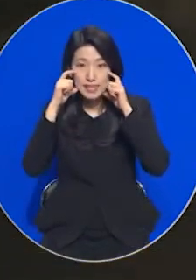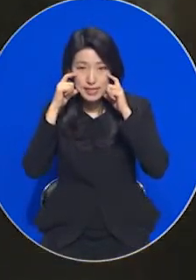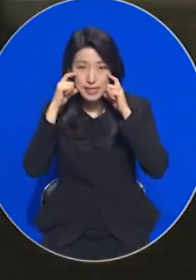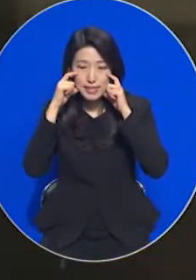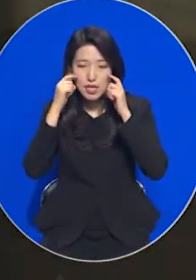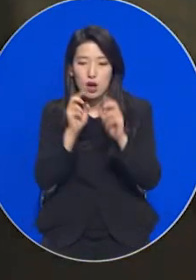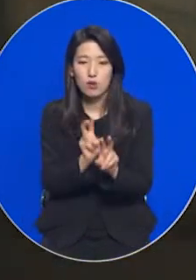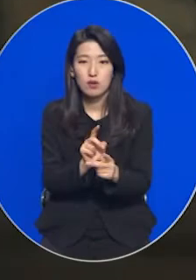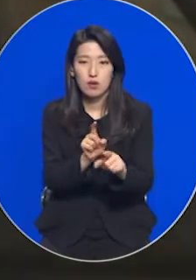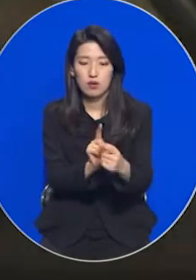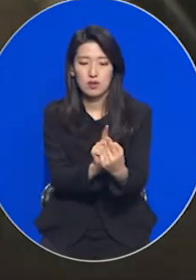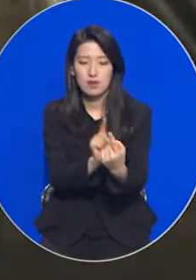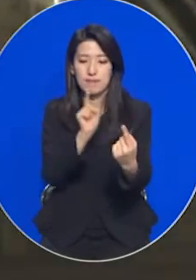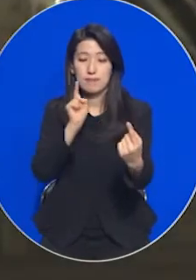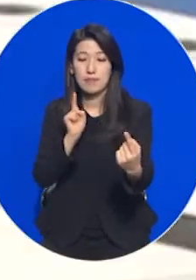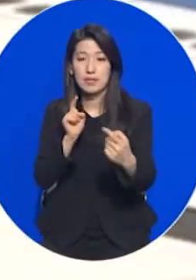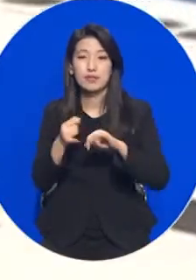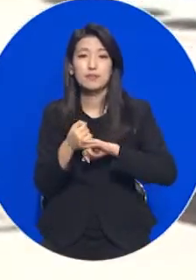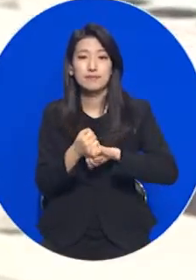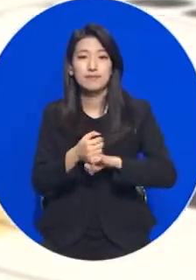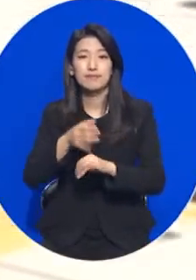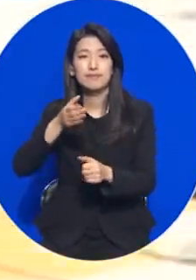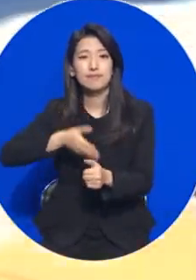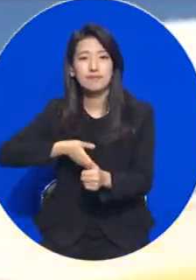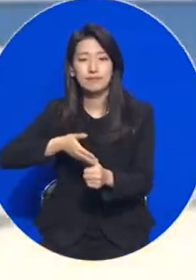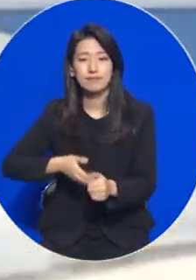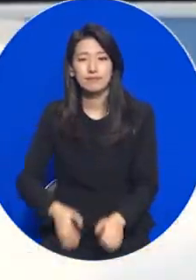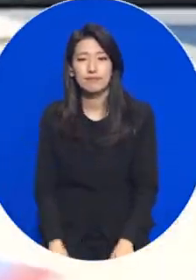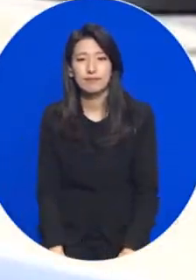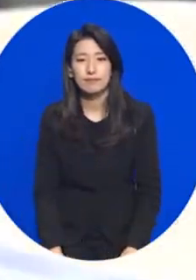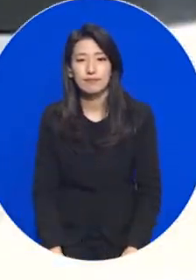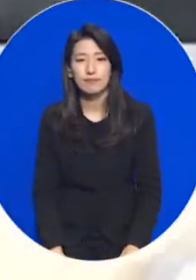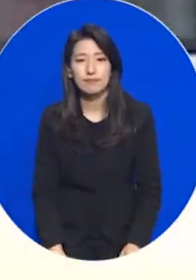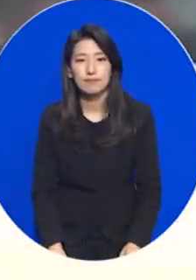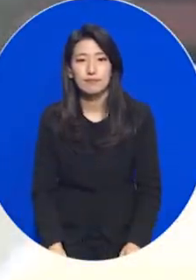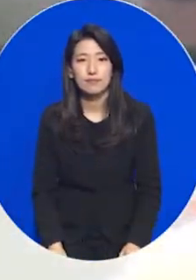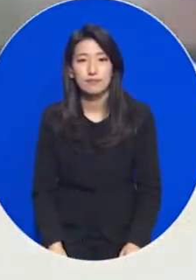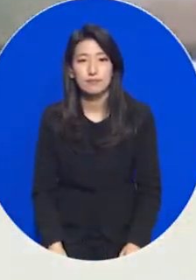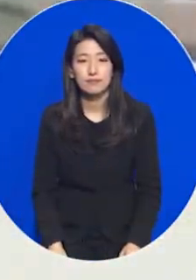지켜줄 것을 거듭 요청했습니다. KTV 이리나입니다.